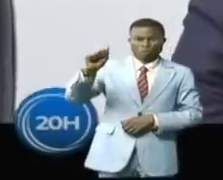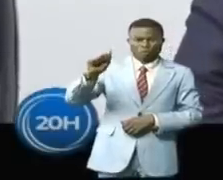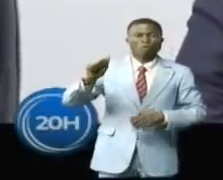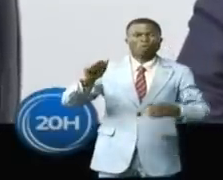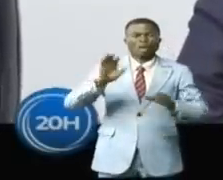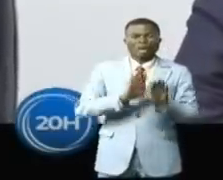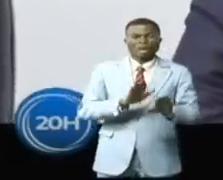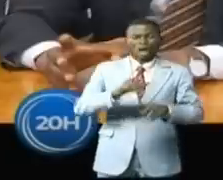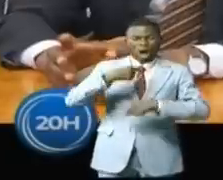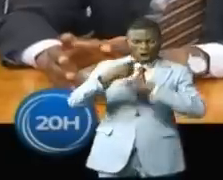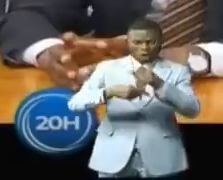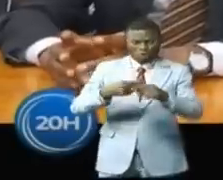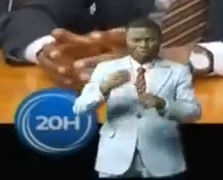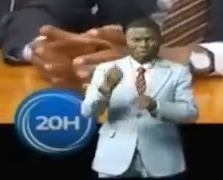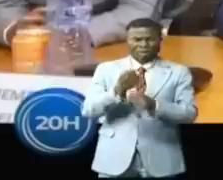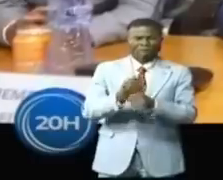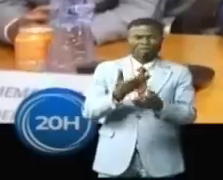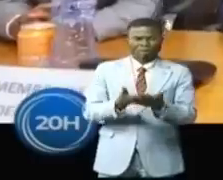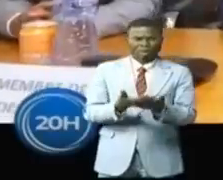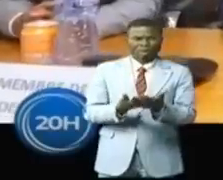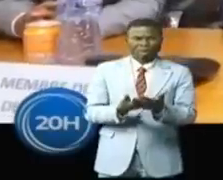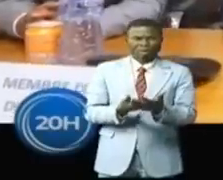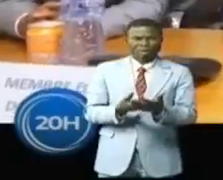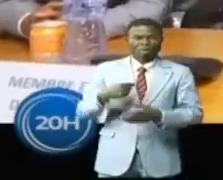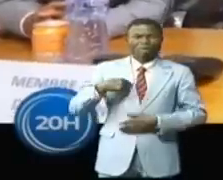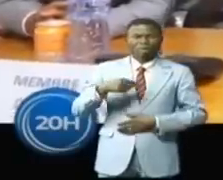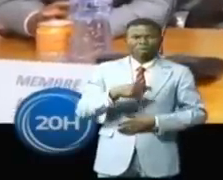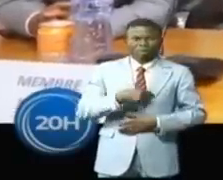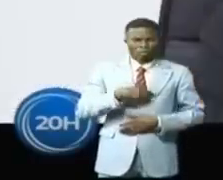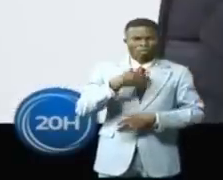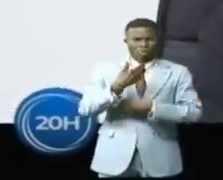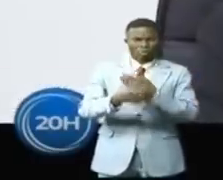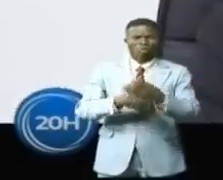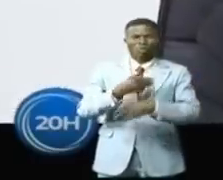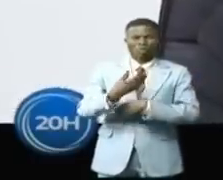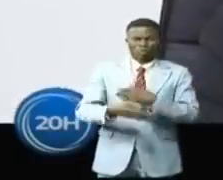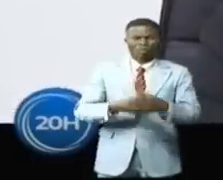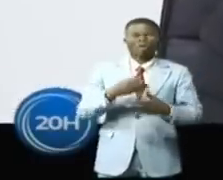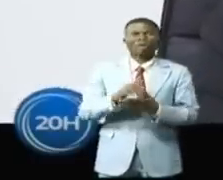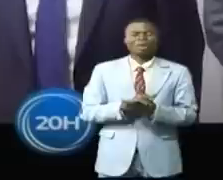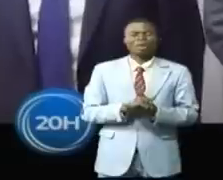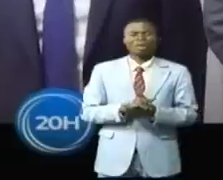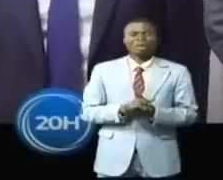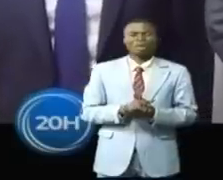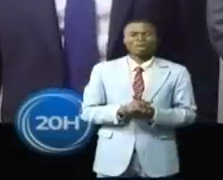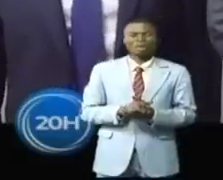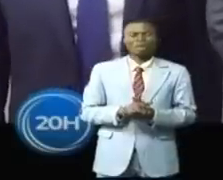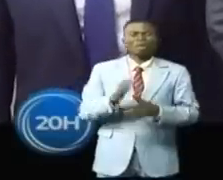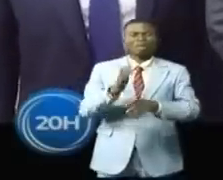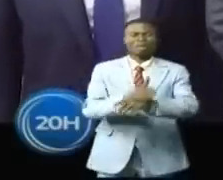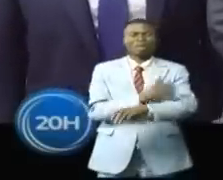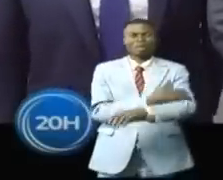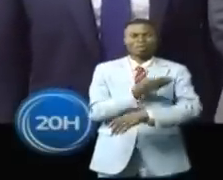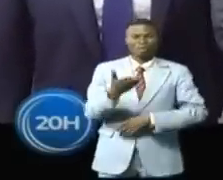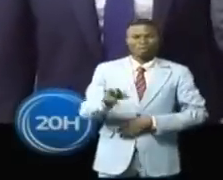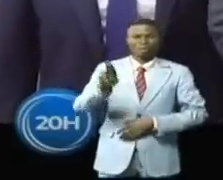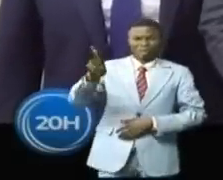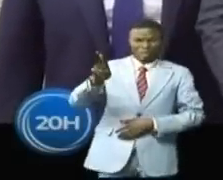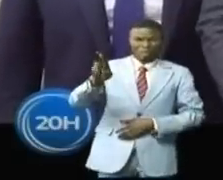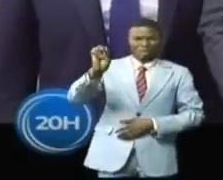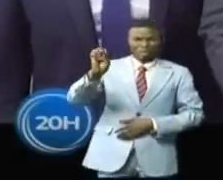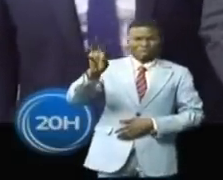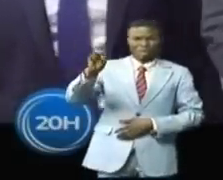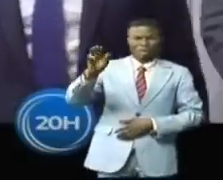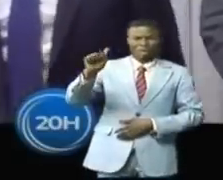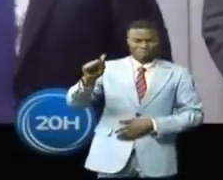le go pour le démarrage des travaux. Nous avons déjà réalisé un aréna à Dakar